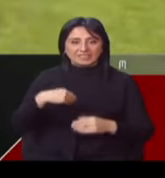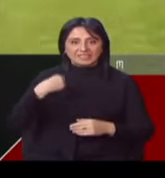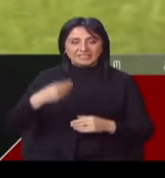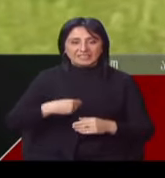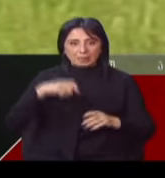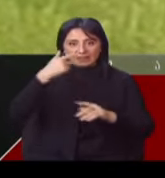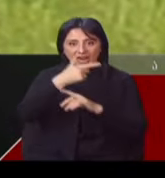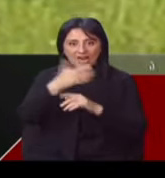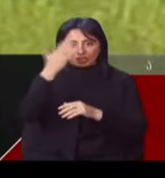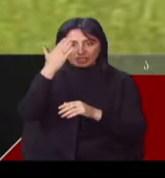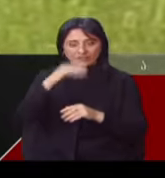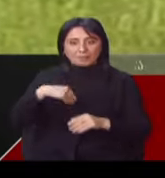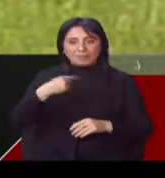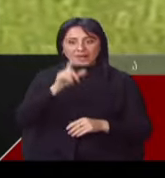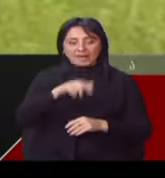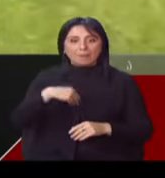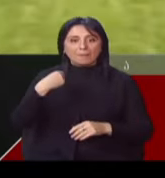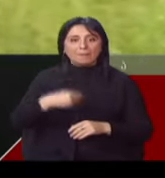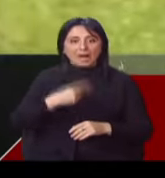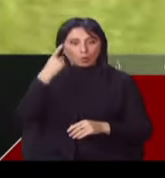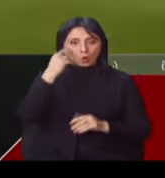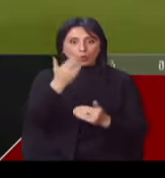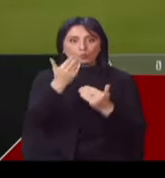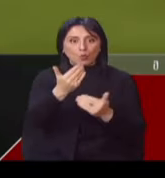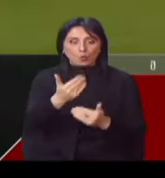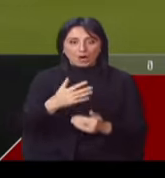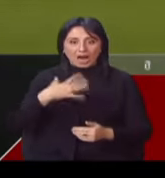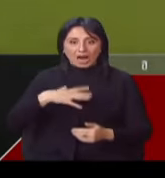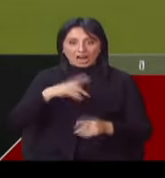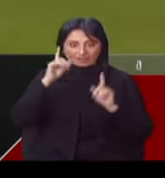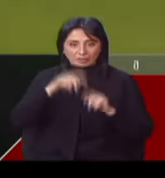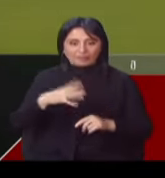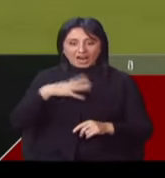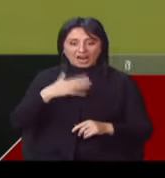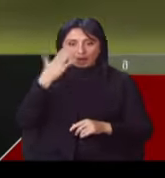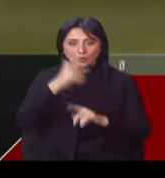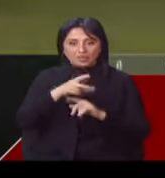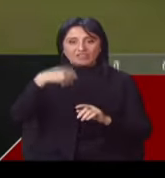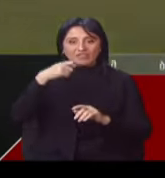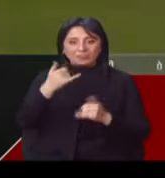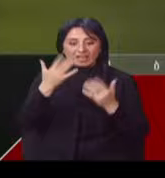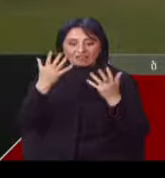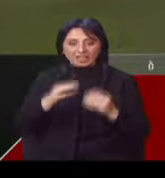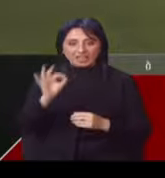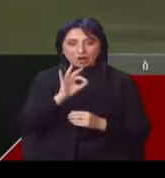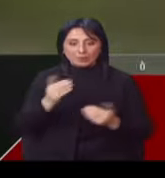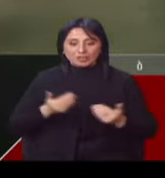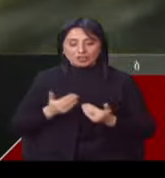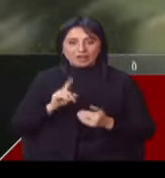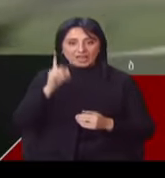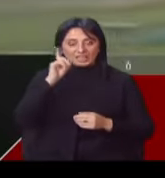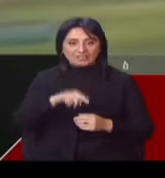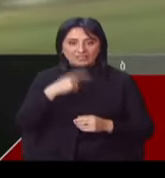საფრანგეთში გადაღებული ფილმები ფრანგებს ფრანგული ჰგონიათ. იმედი მაქვს, ქართველებმა იციან, ქართულ ფილმებს ვიღებთ ხელმანდელობაზე, იმაზე, რაც